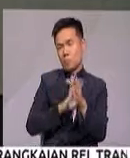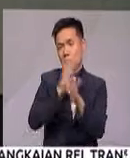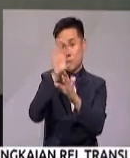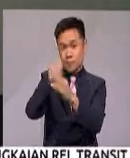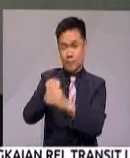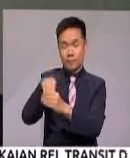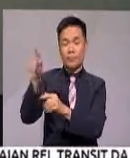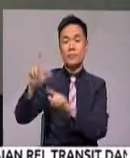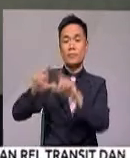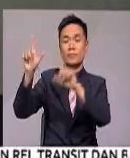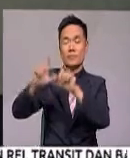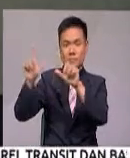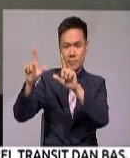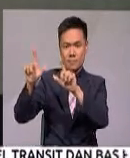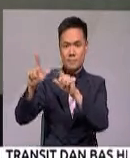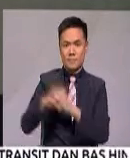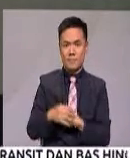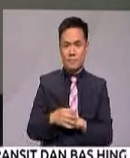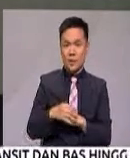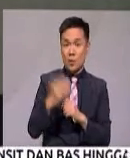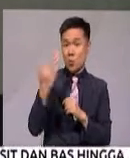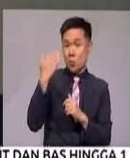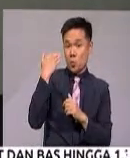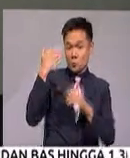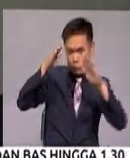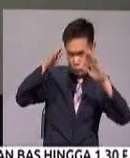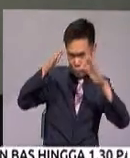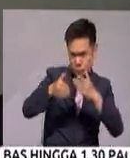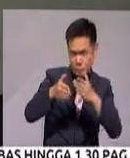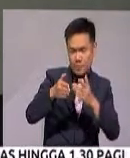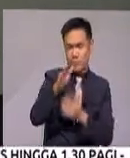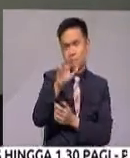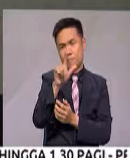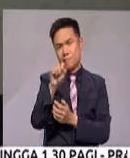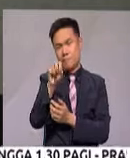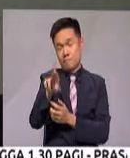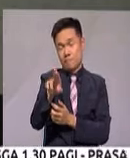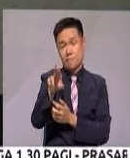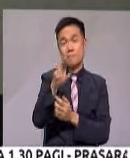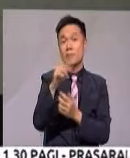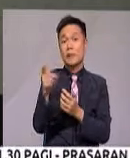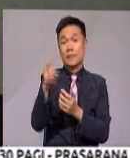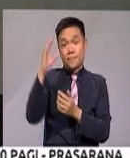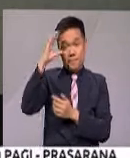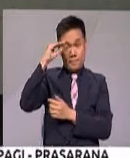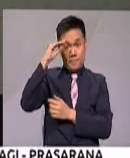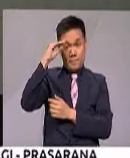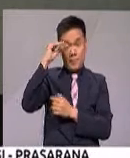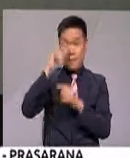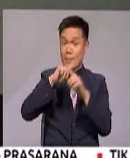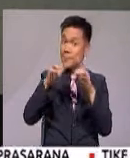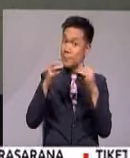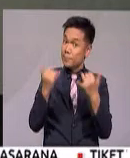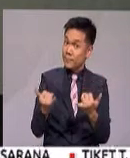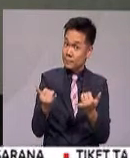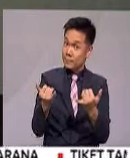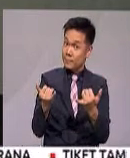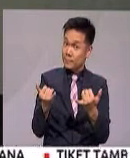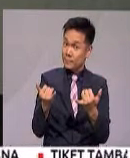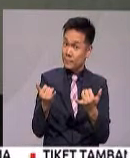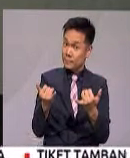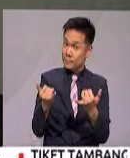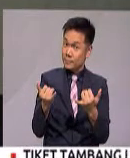bagi sukan pelayaran kita banyak tertumpu kepada acara laser lelaki, tapi pada kali ini kita telah juga